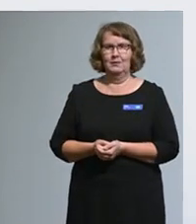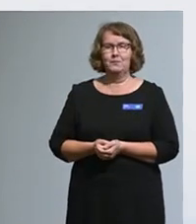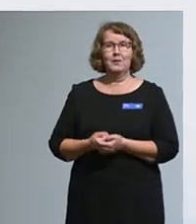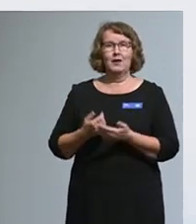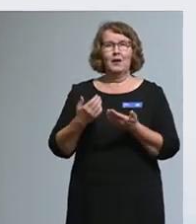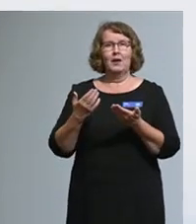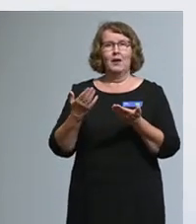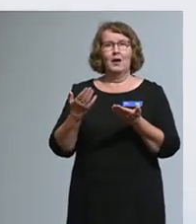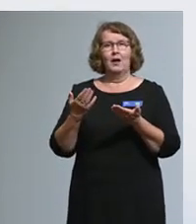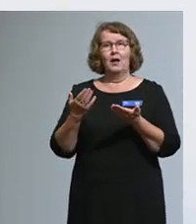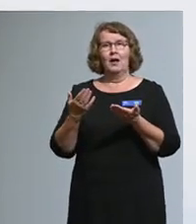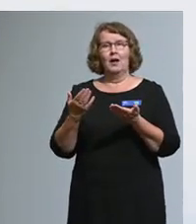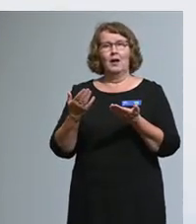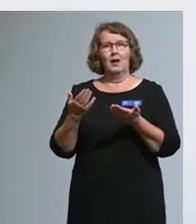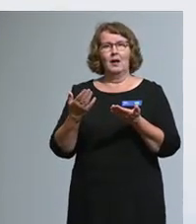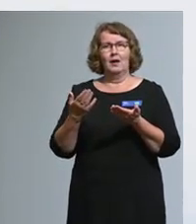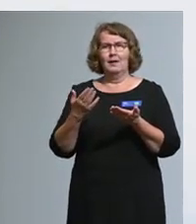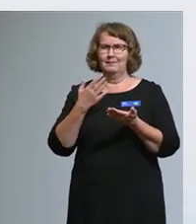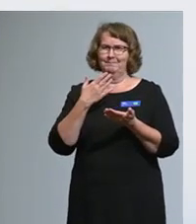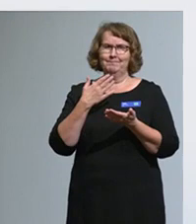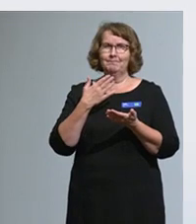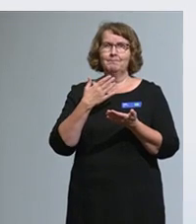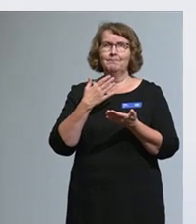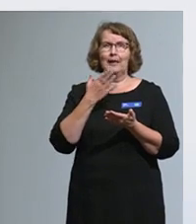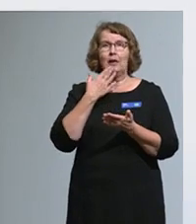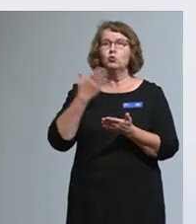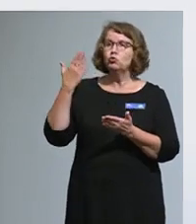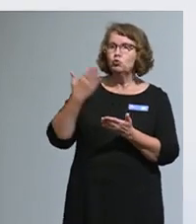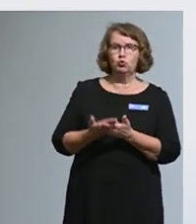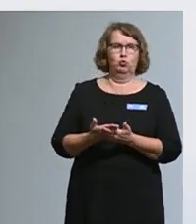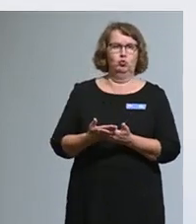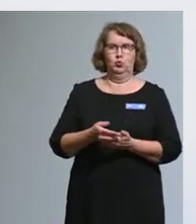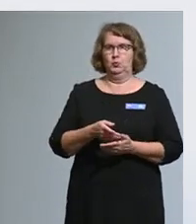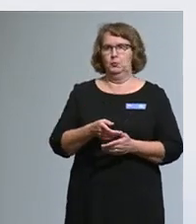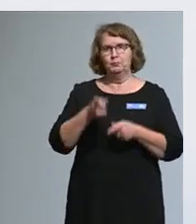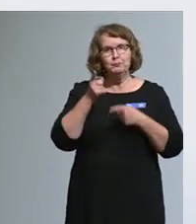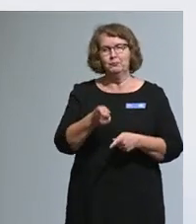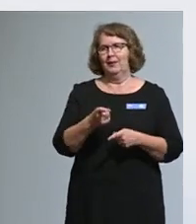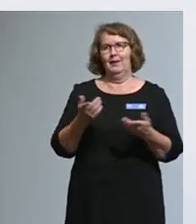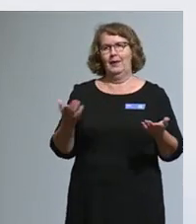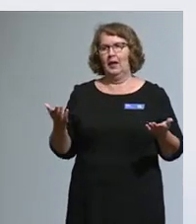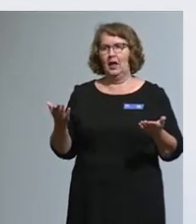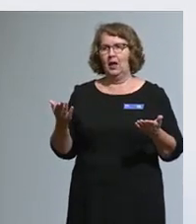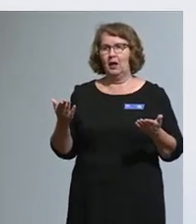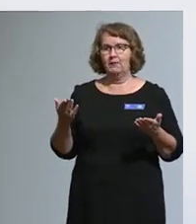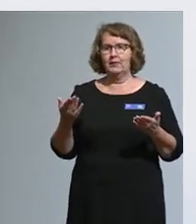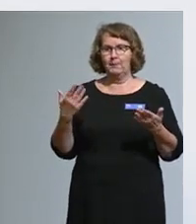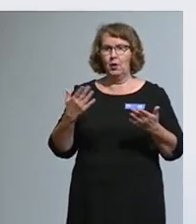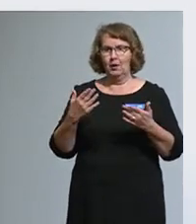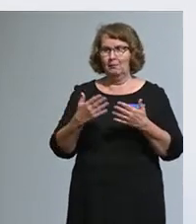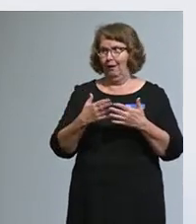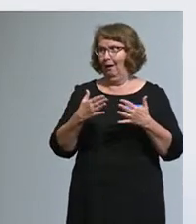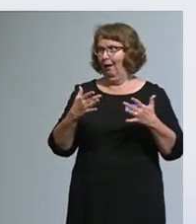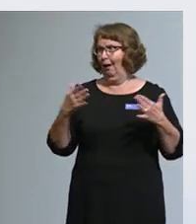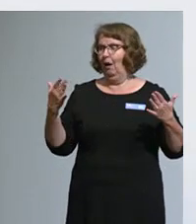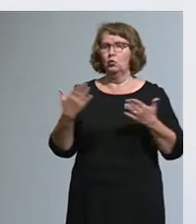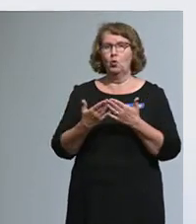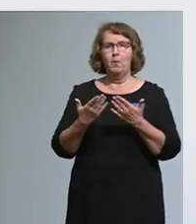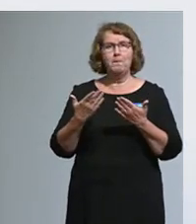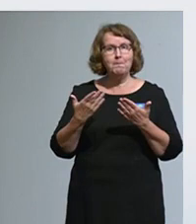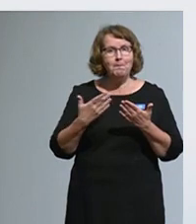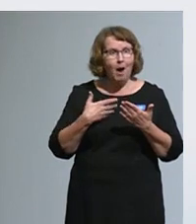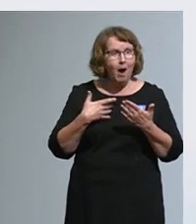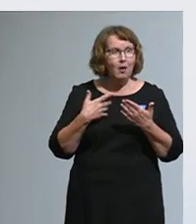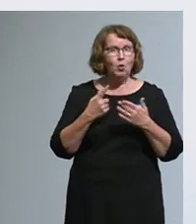Ja tämähän ei ole tietenkään kenenkään syy, vaan me ollaan tähän tilanteeseen siitä syystä, että meillä on paljon toimijoita. Meillä on